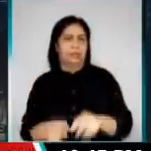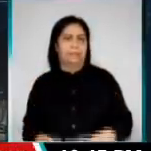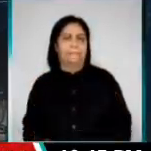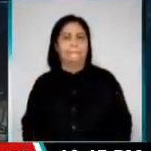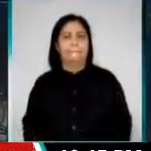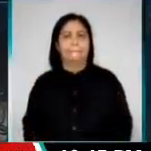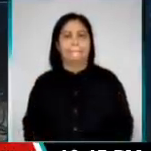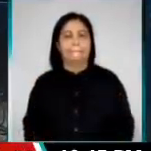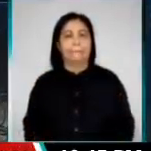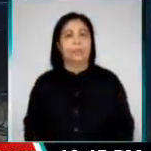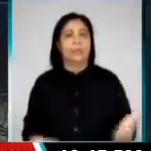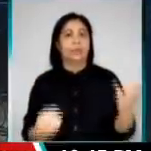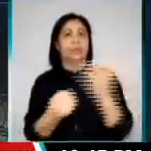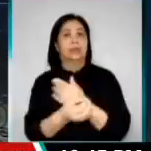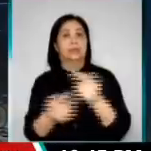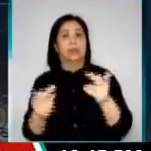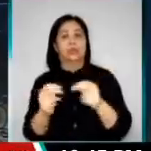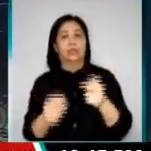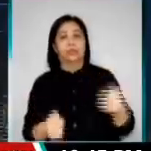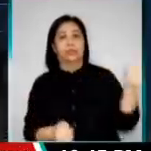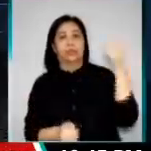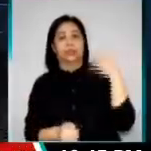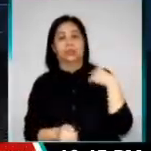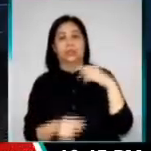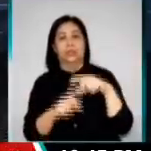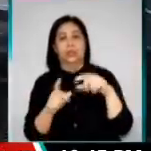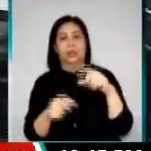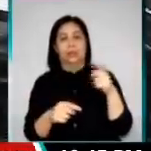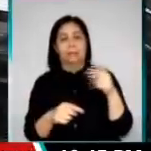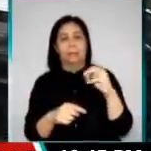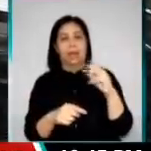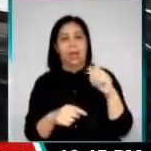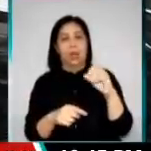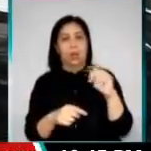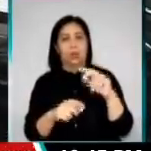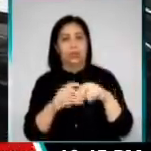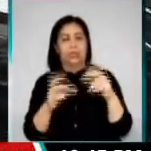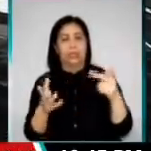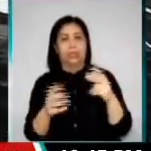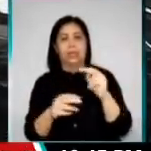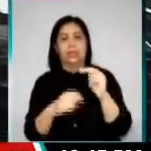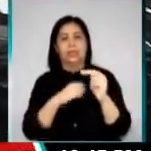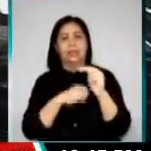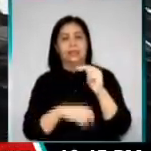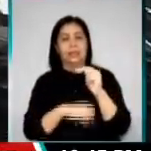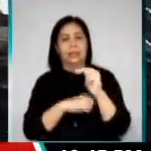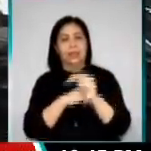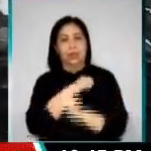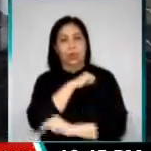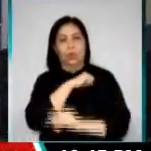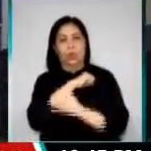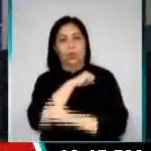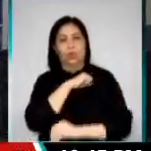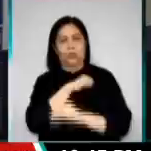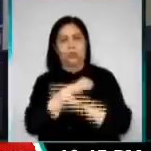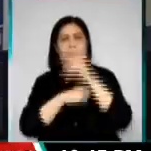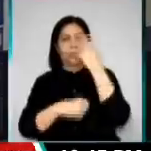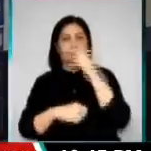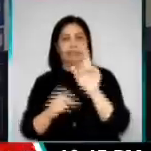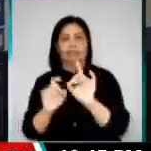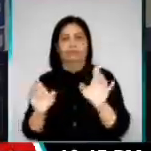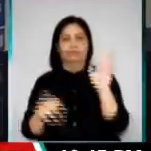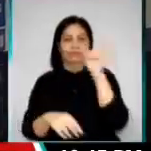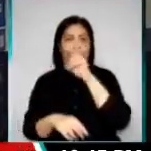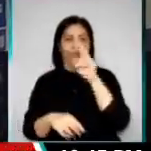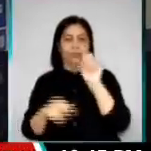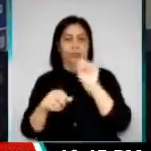Sinibak sa puwesto ang hepe ng EB Magalona Municipal Police Station sa Negros Occidental dahil umano sa kapabayaan. Sa social media